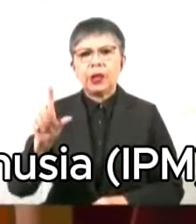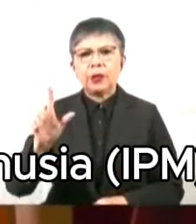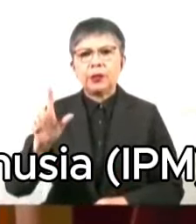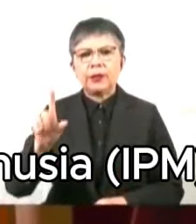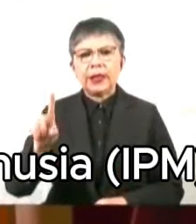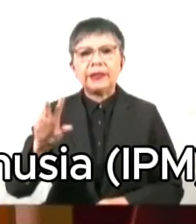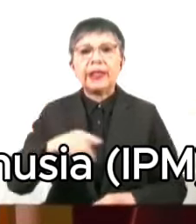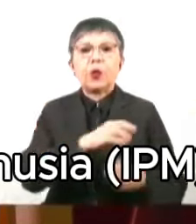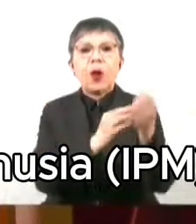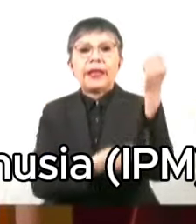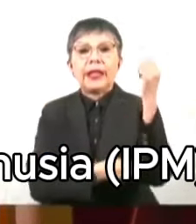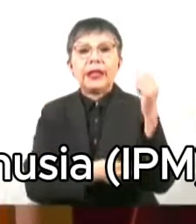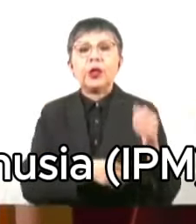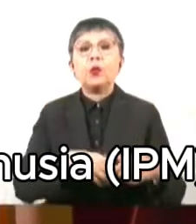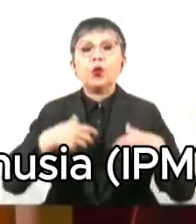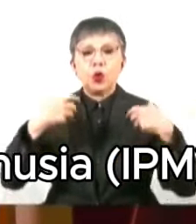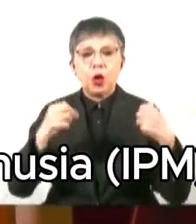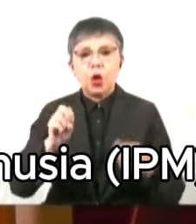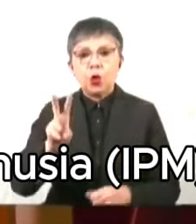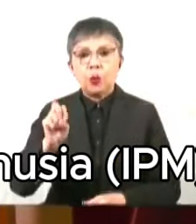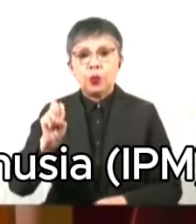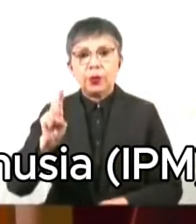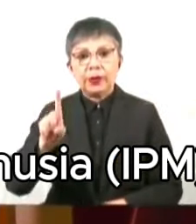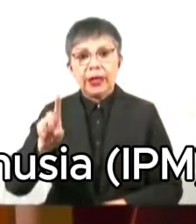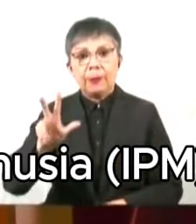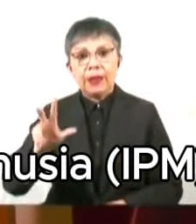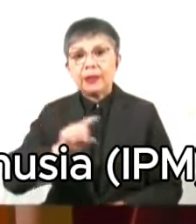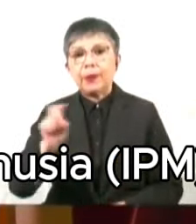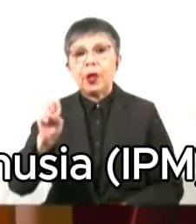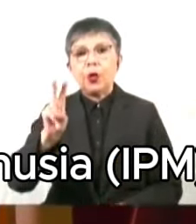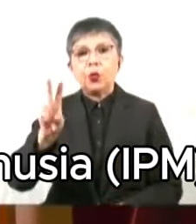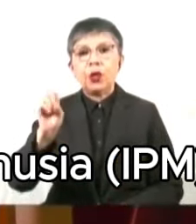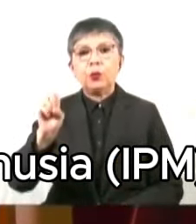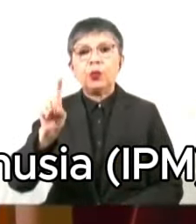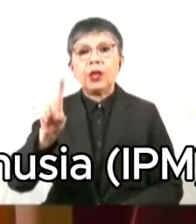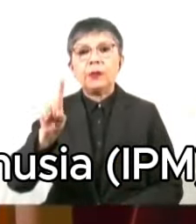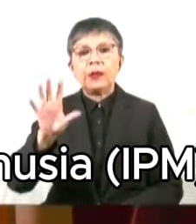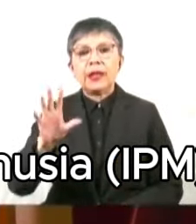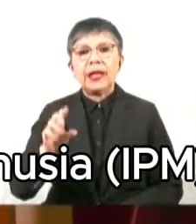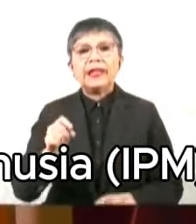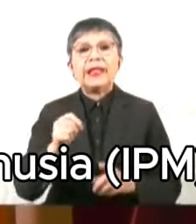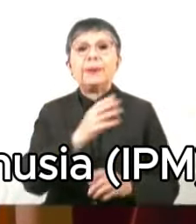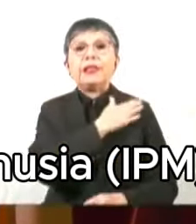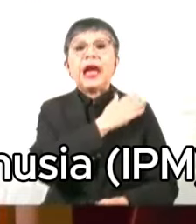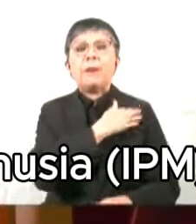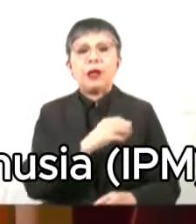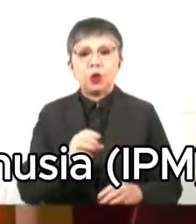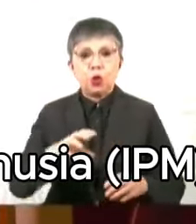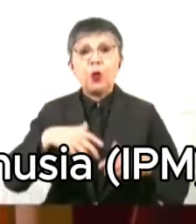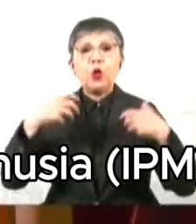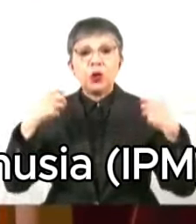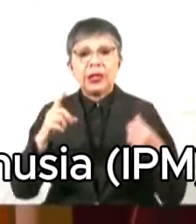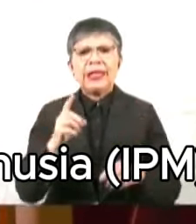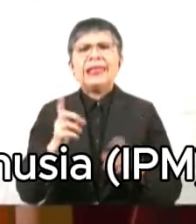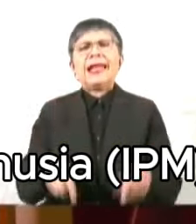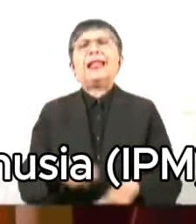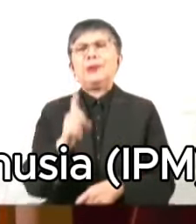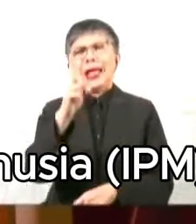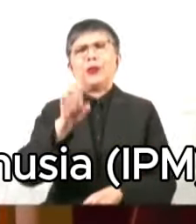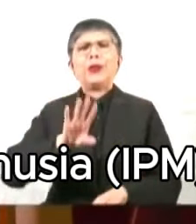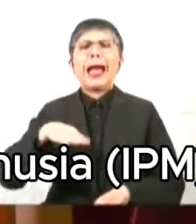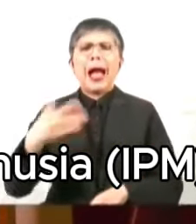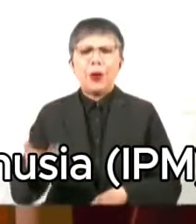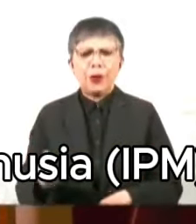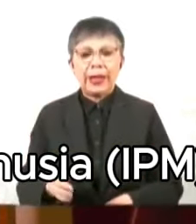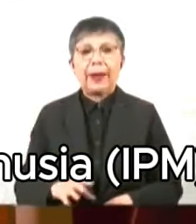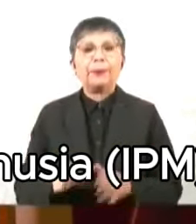Wakil Gubernur 2013 sampai 2015 jadi PLT Gubernur saya jadi gubernur 1 tahun